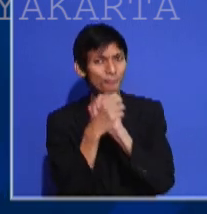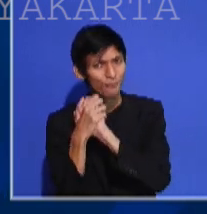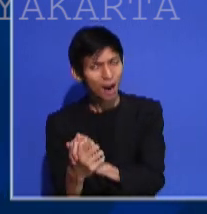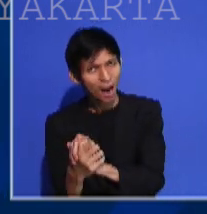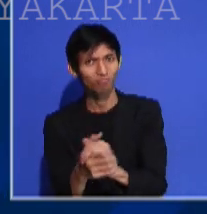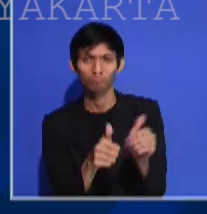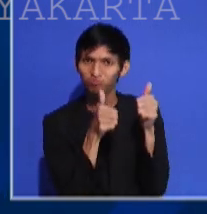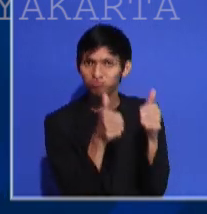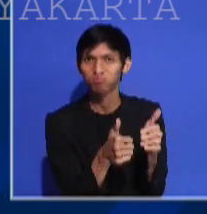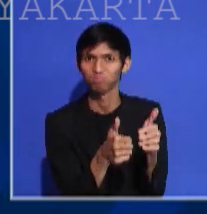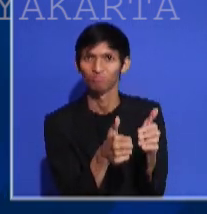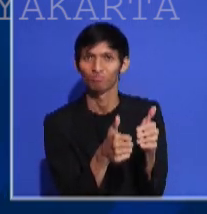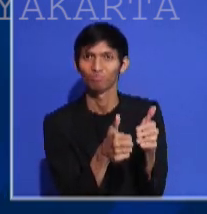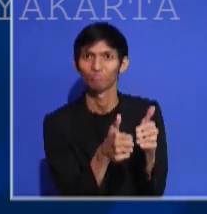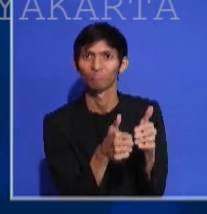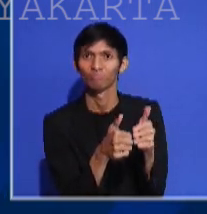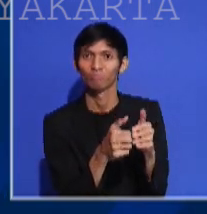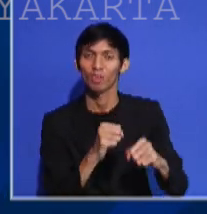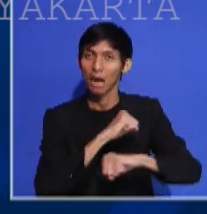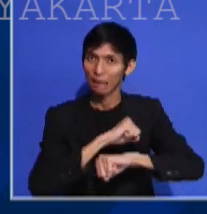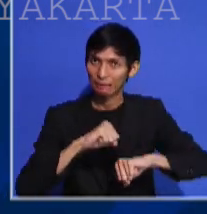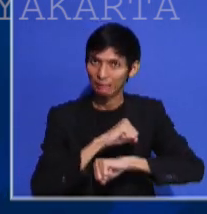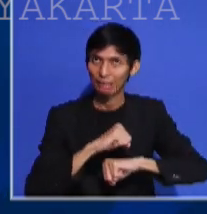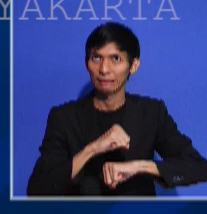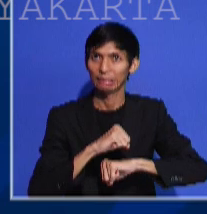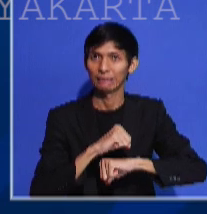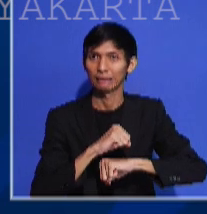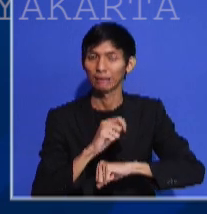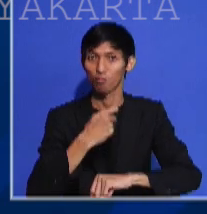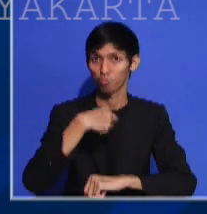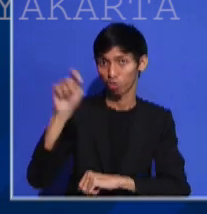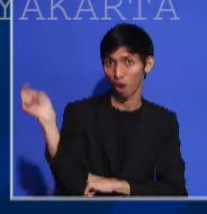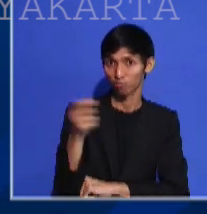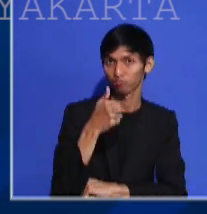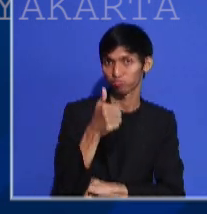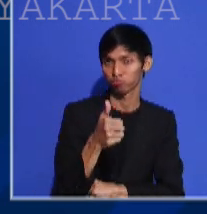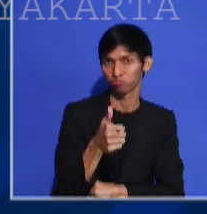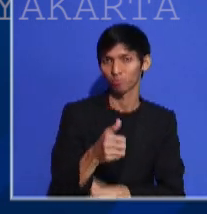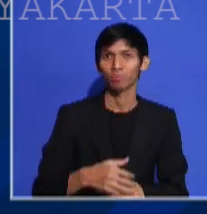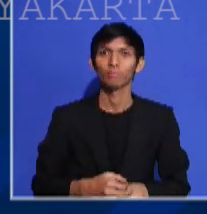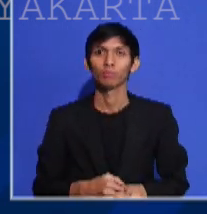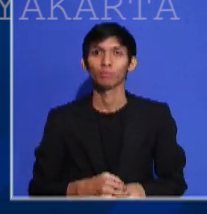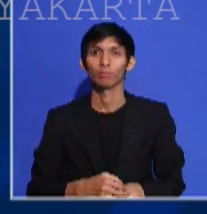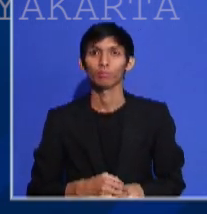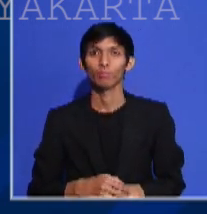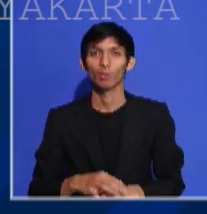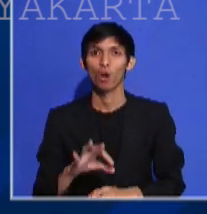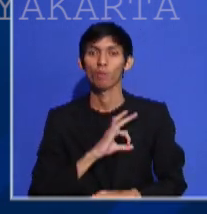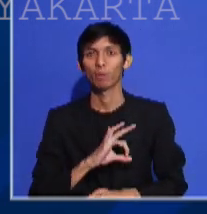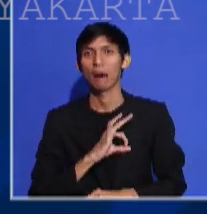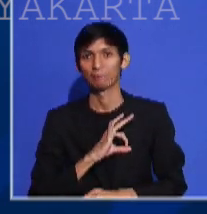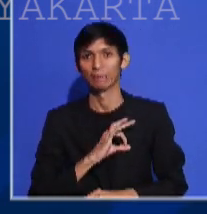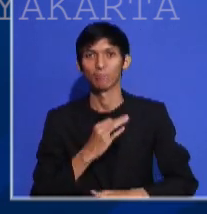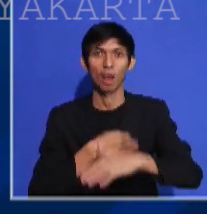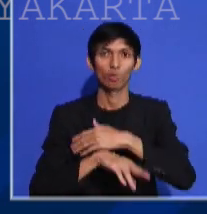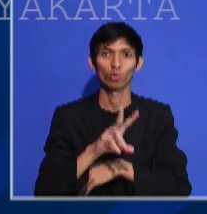menjadi representasi salah satu representasi dari olahraga blu tangkis di paralimpiade Prancis 2024 jika